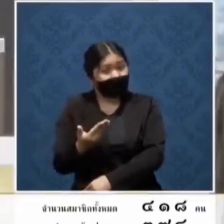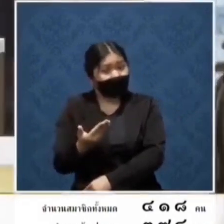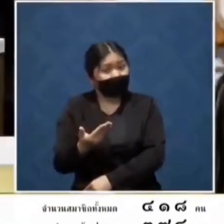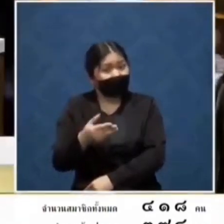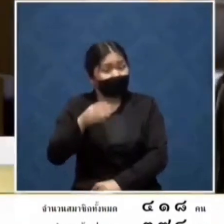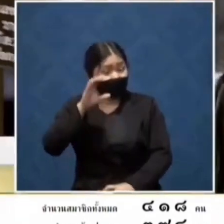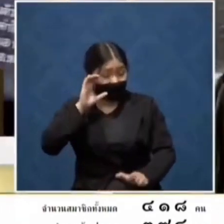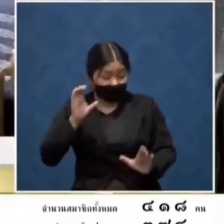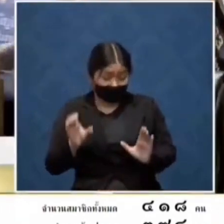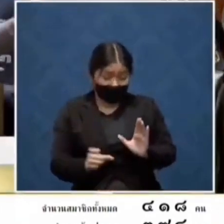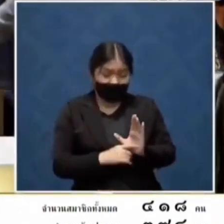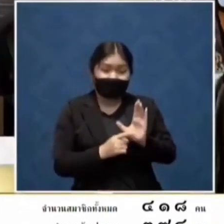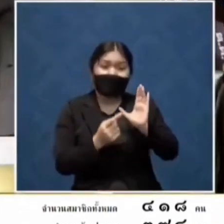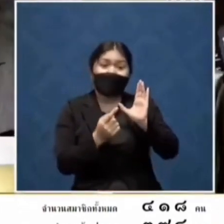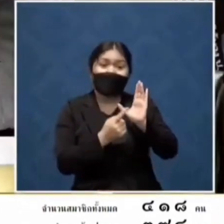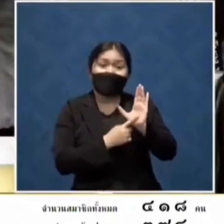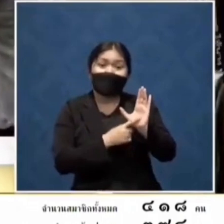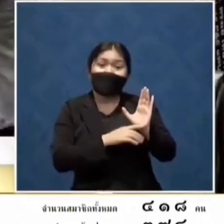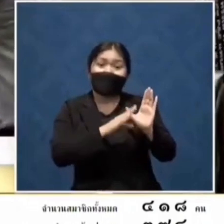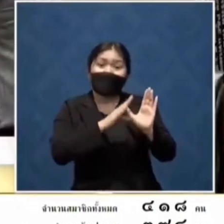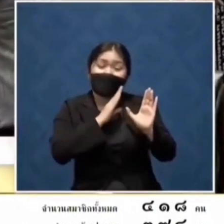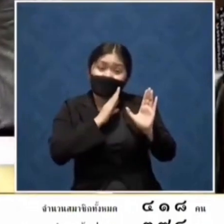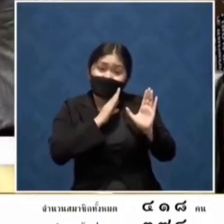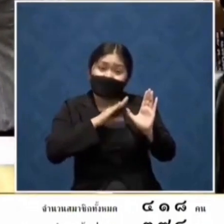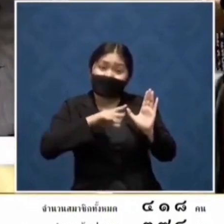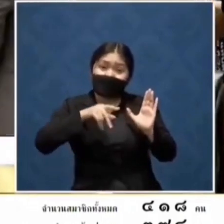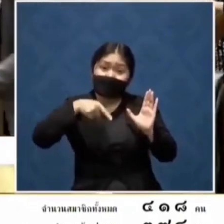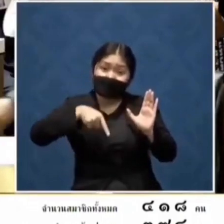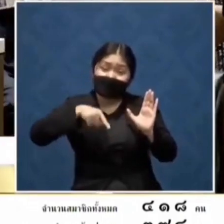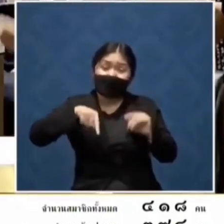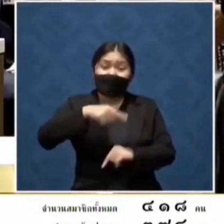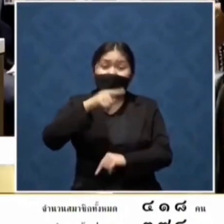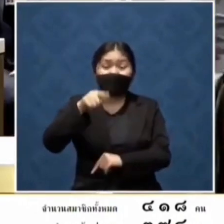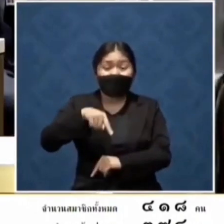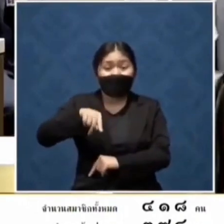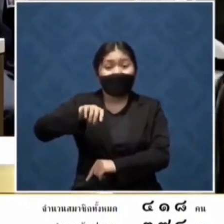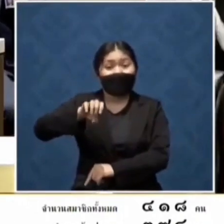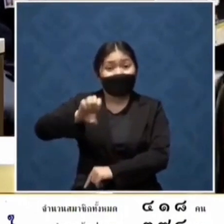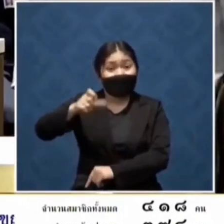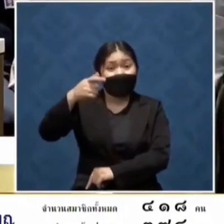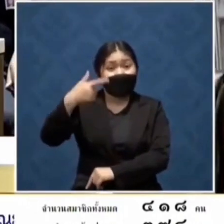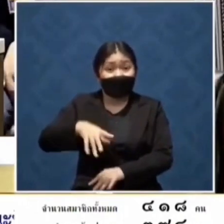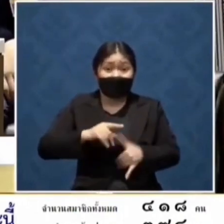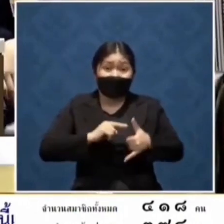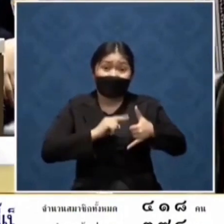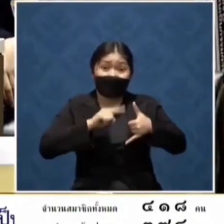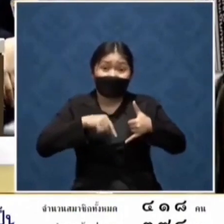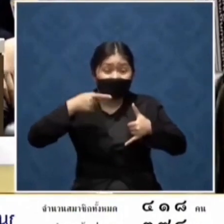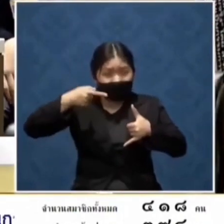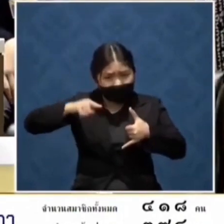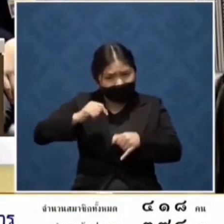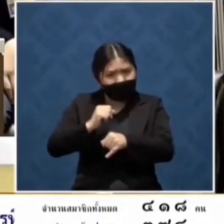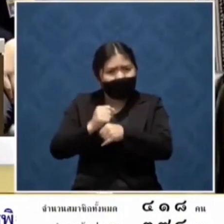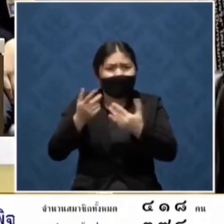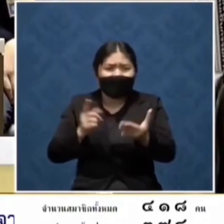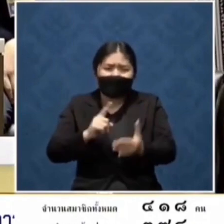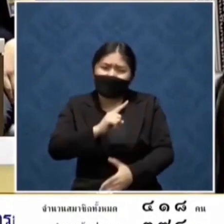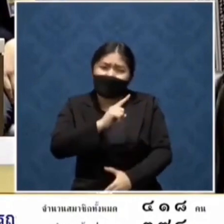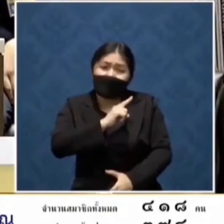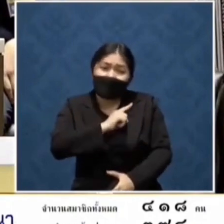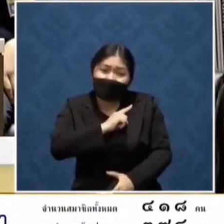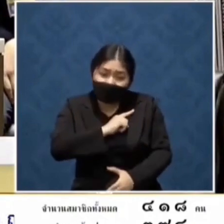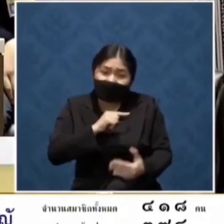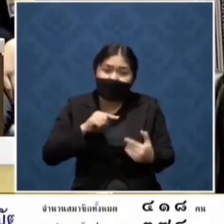พอตั้งอัลลัว P&E แล้วนางปอปาก็ทำอะไรครับทำหน้าที่นำส่